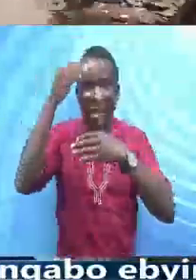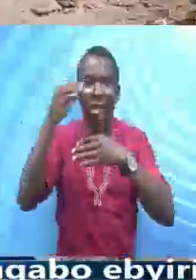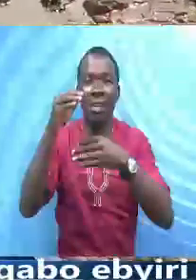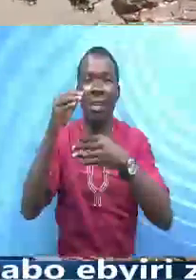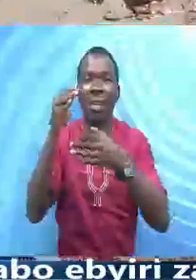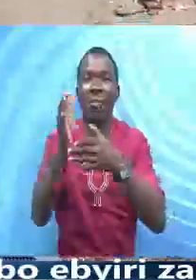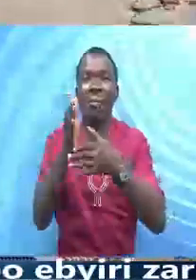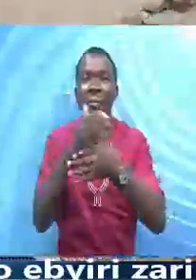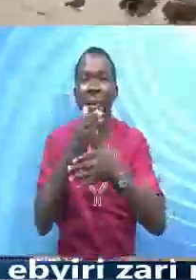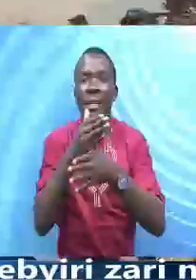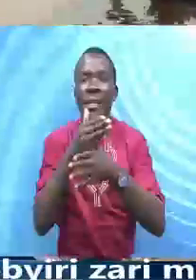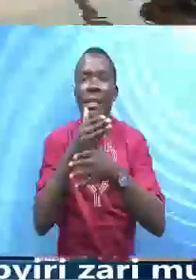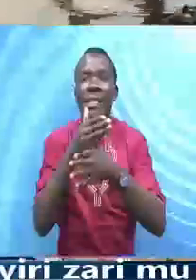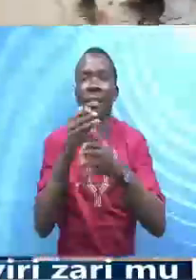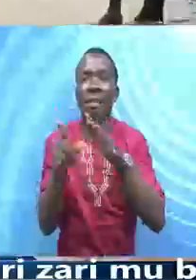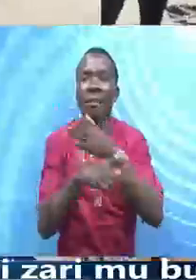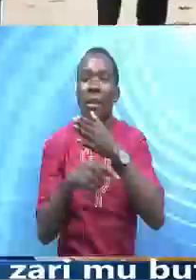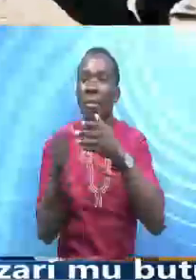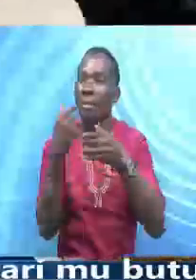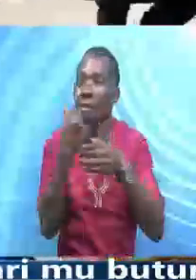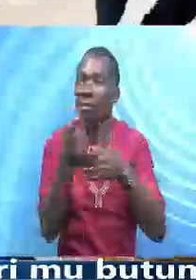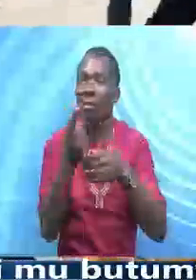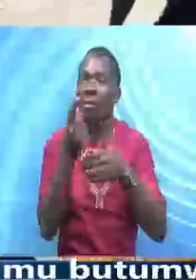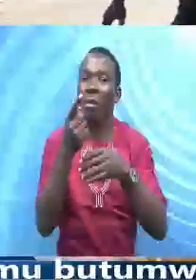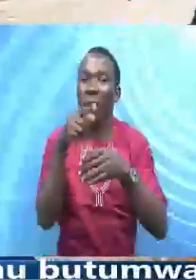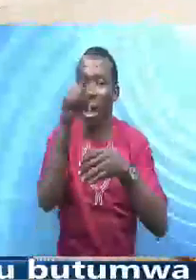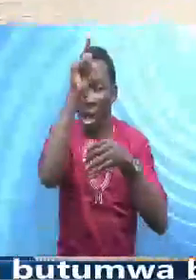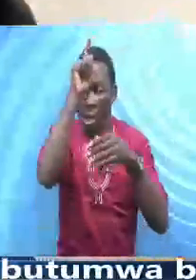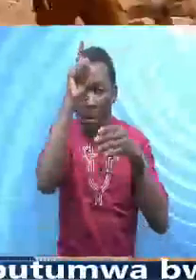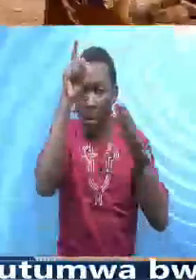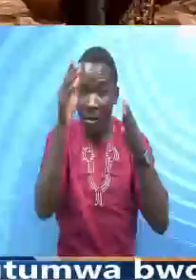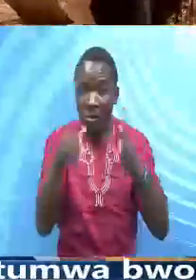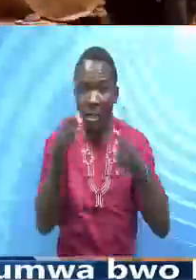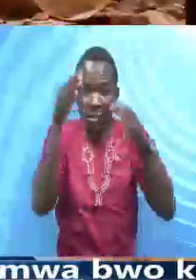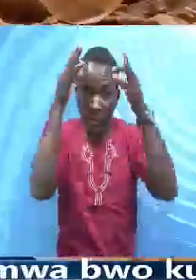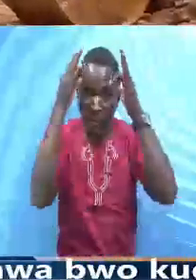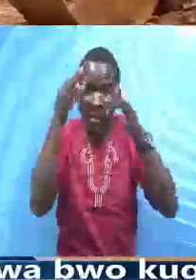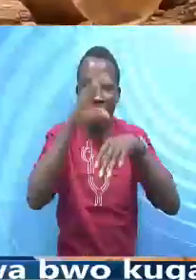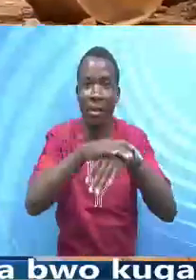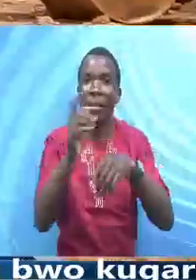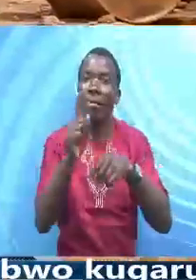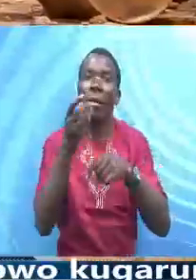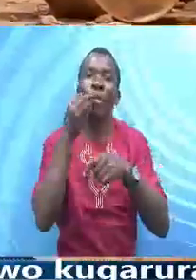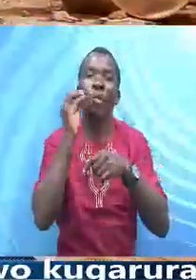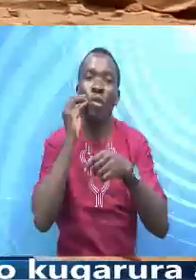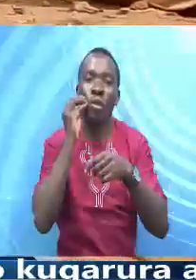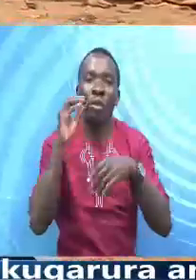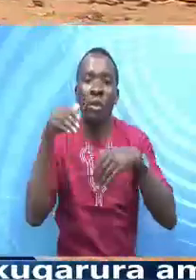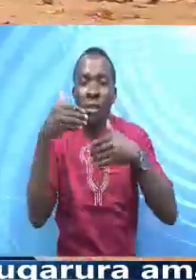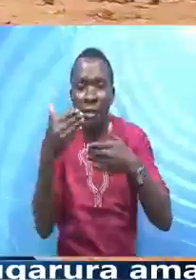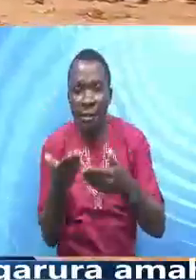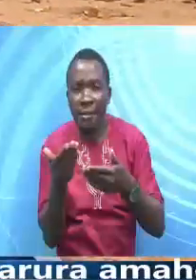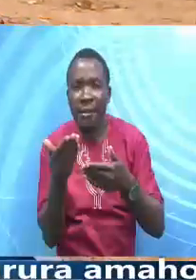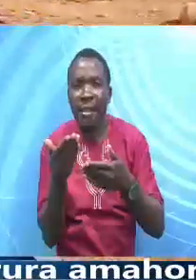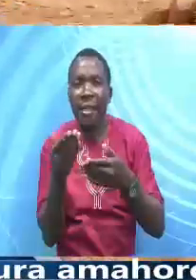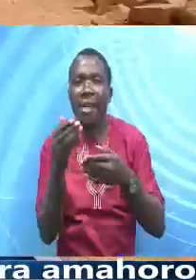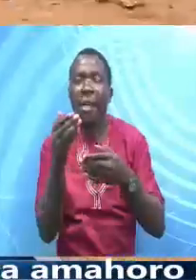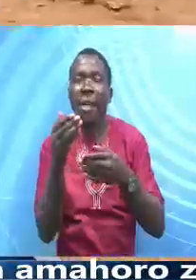bo imyanzuro yasanze batari mu ngo zabo cyangwa se abajya guhaha kugira ngo bizabafashe mu rwego rwo kubahiriza iyi gahunda ya guma mu